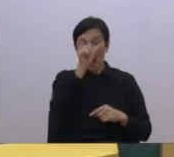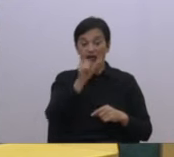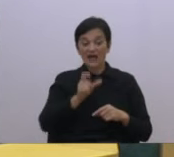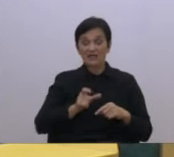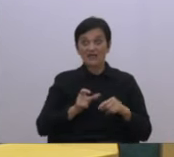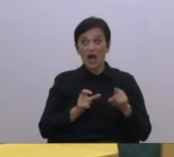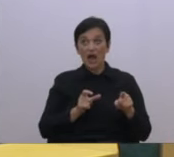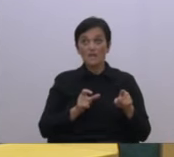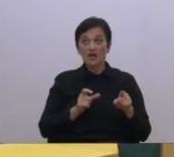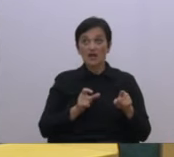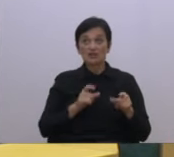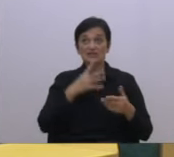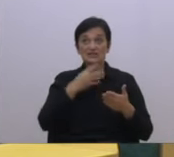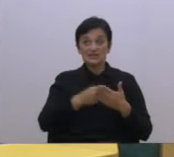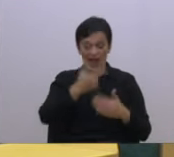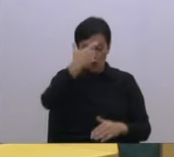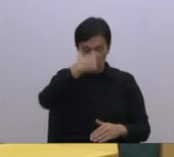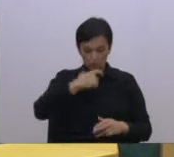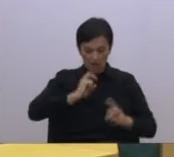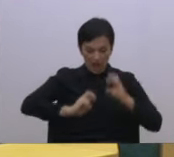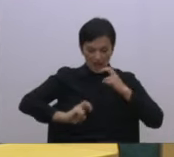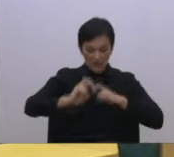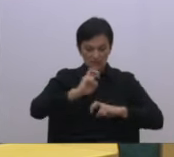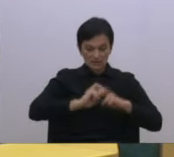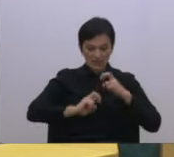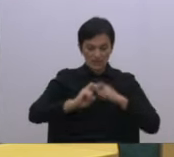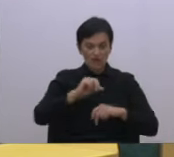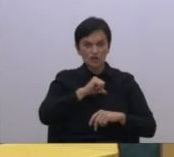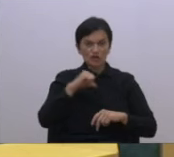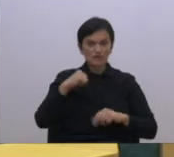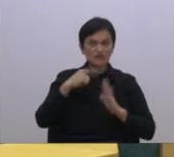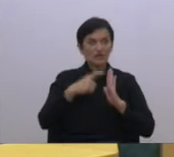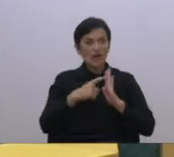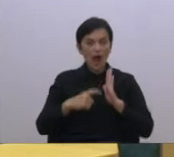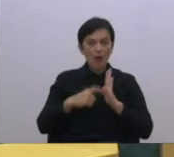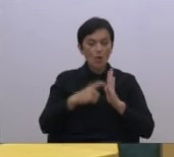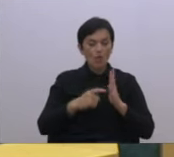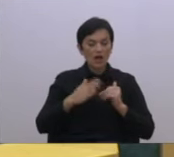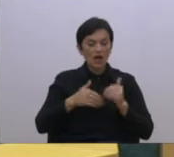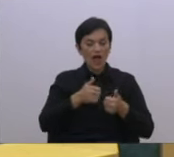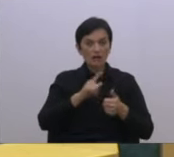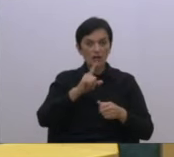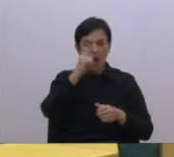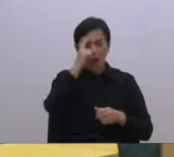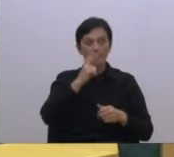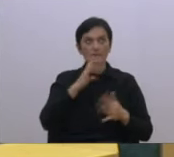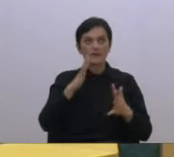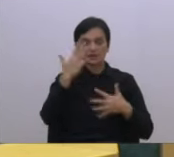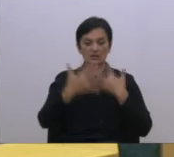არ აძებრინებს საკუთარ თავს, ასე თქვა, და თვით გამორკვევებაში კი არ უწევს ხელს, არამედ აბნევს.